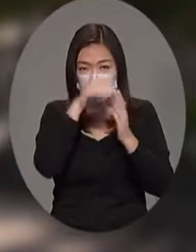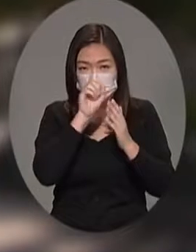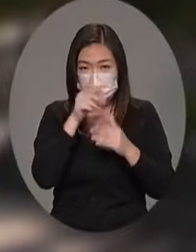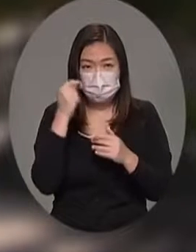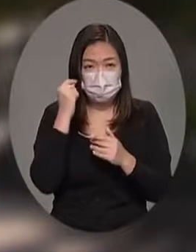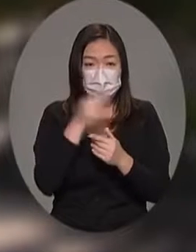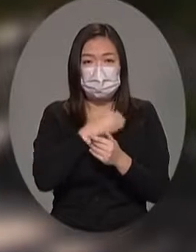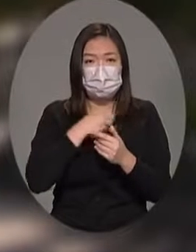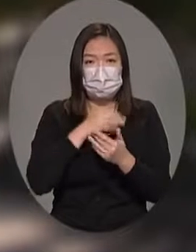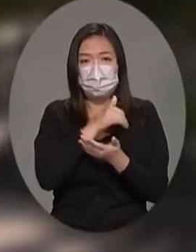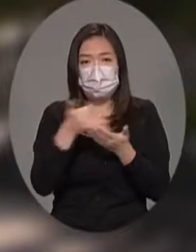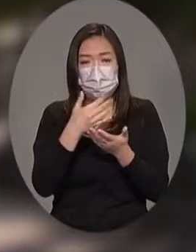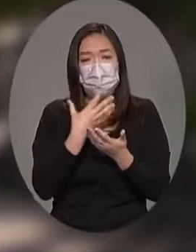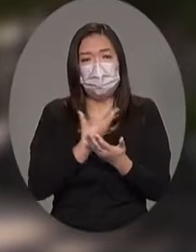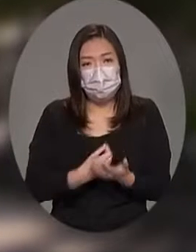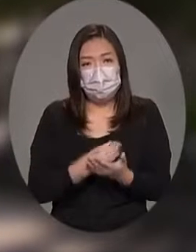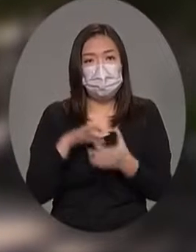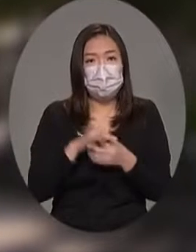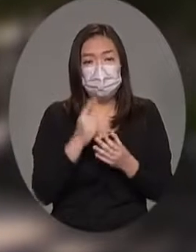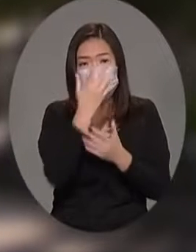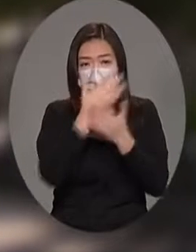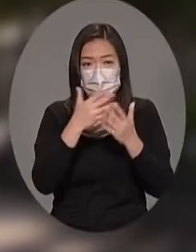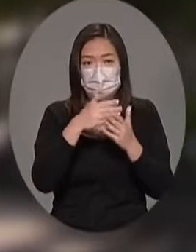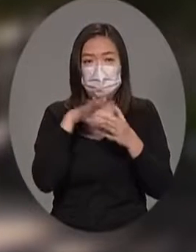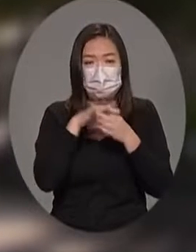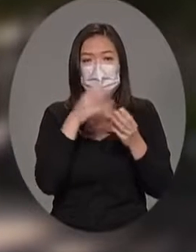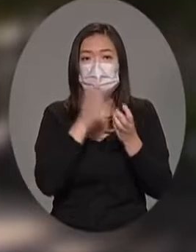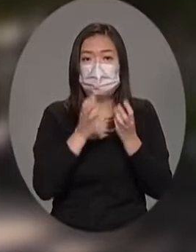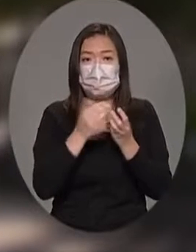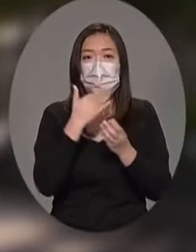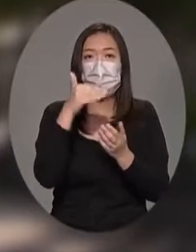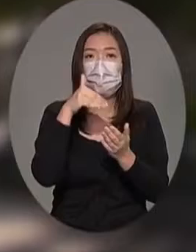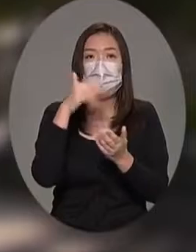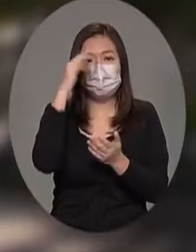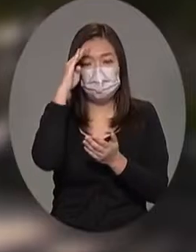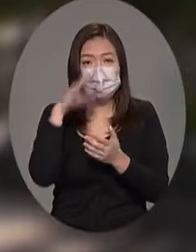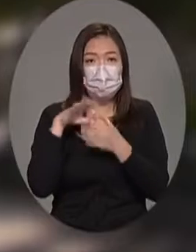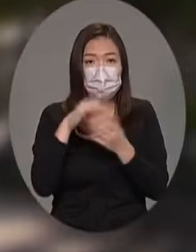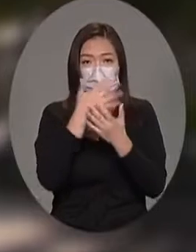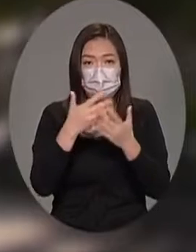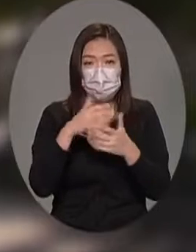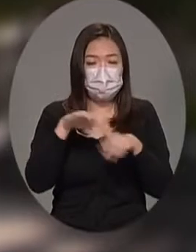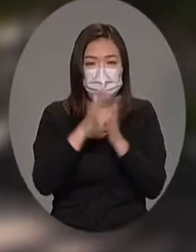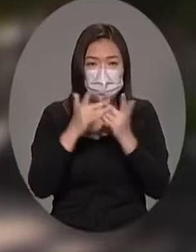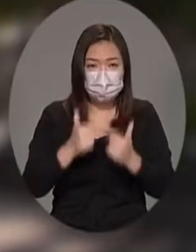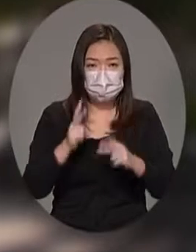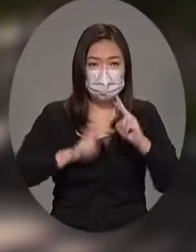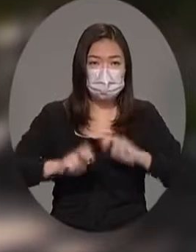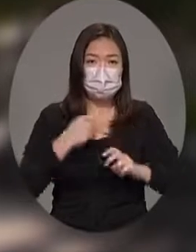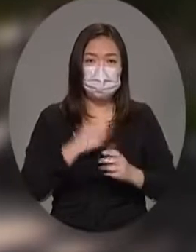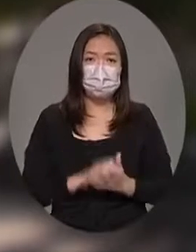離世感到難過，並已經就網上流傳的資料報警，聯網會全力配合相關調查。